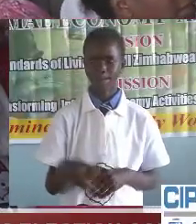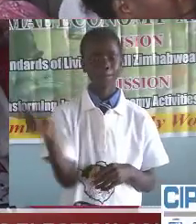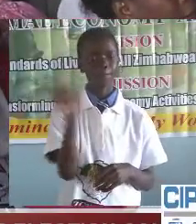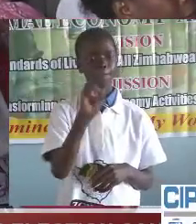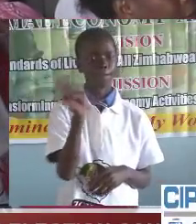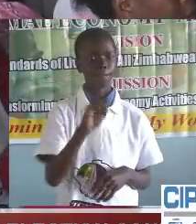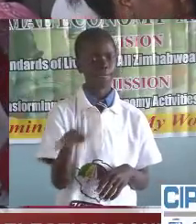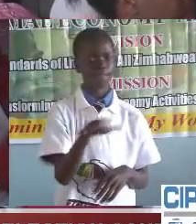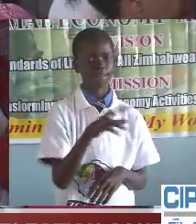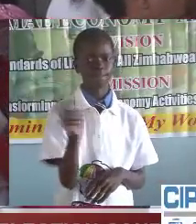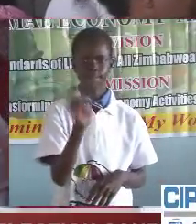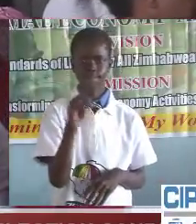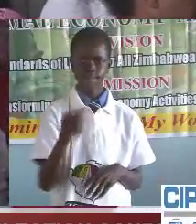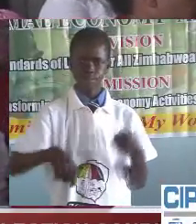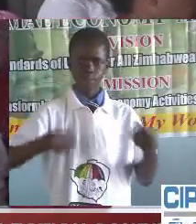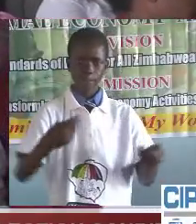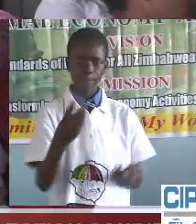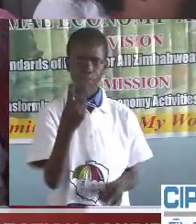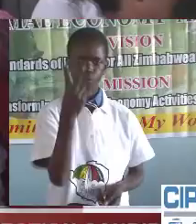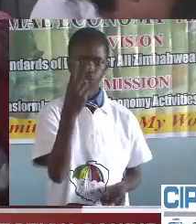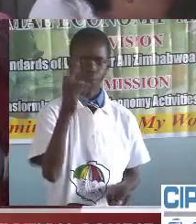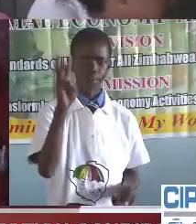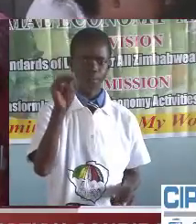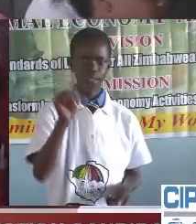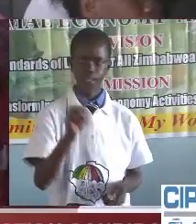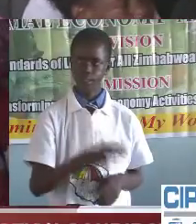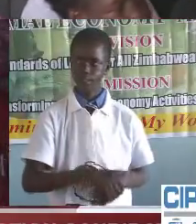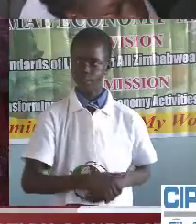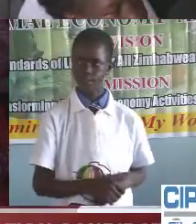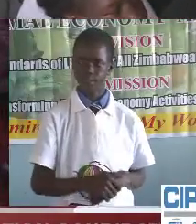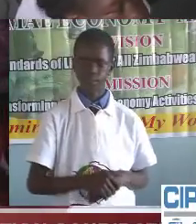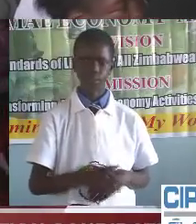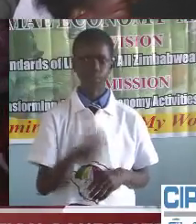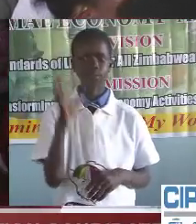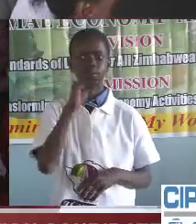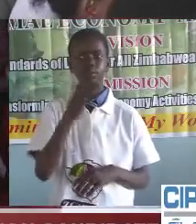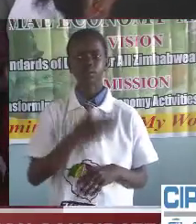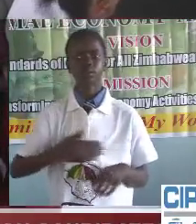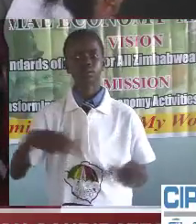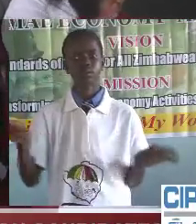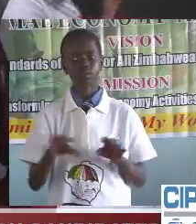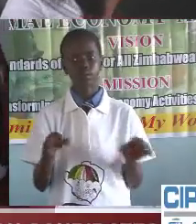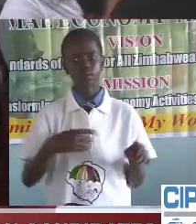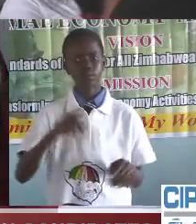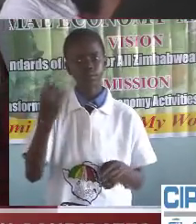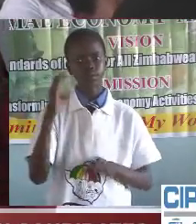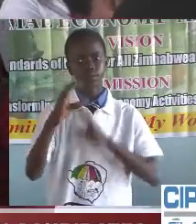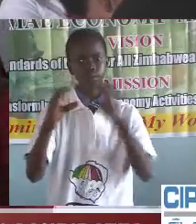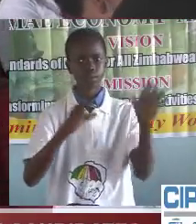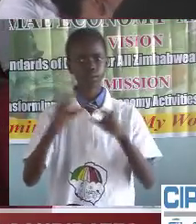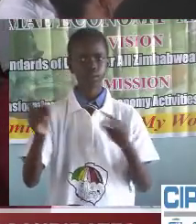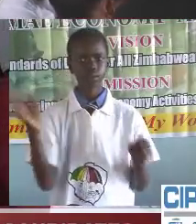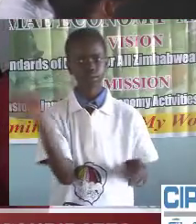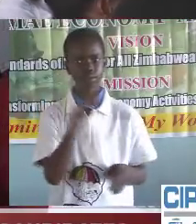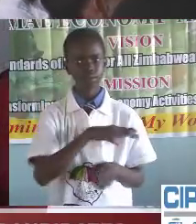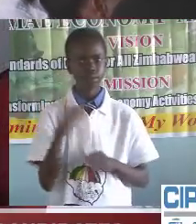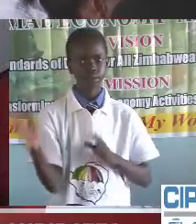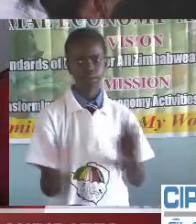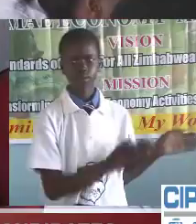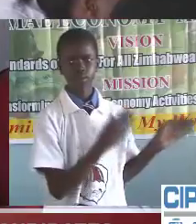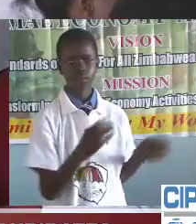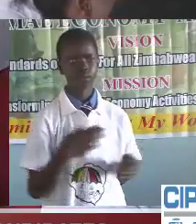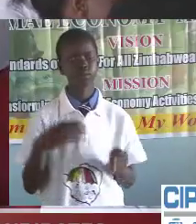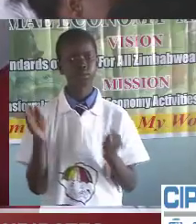veMasvingo tongovapo 2 minutes vangoita few words sezvo muri muteritory mava matrikuita program. Vapedza president